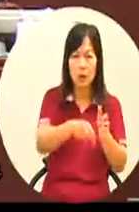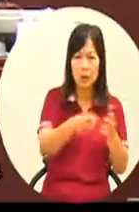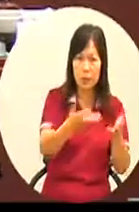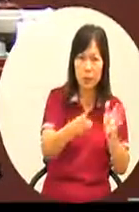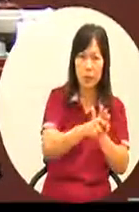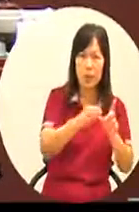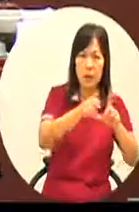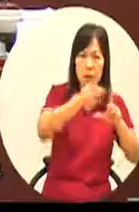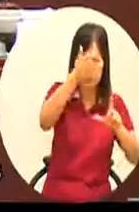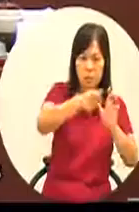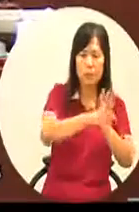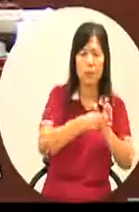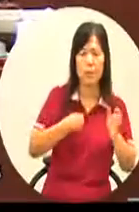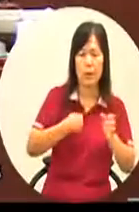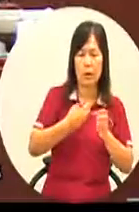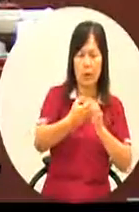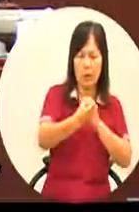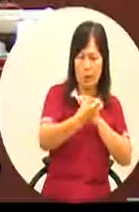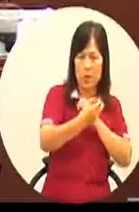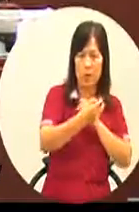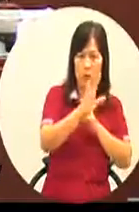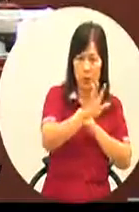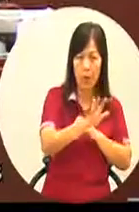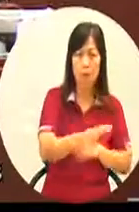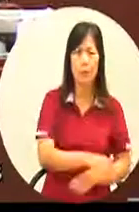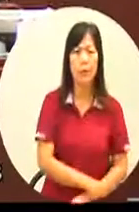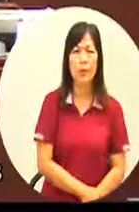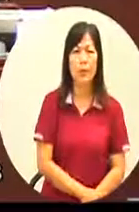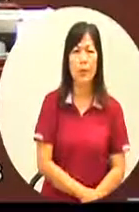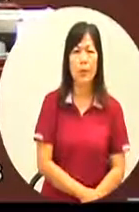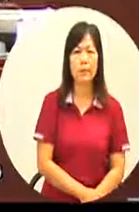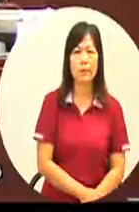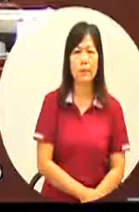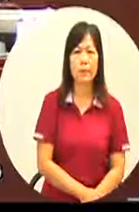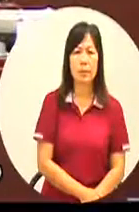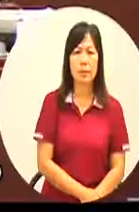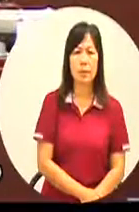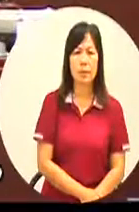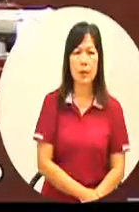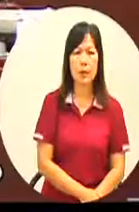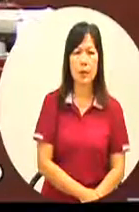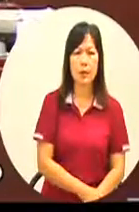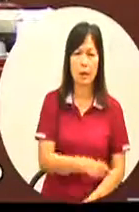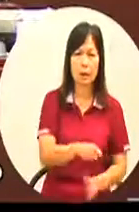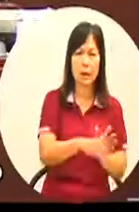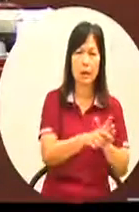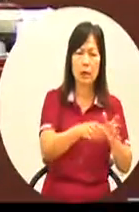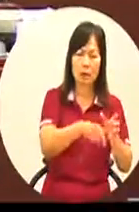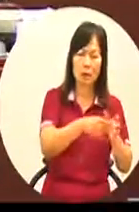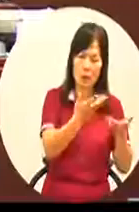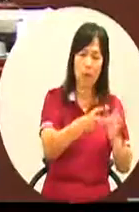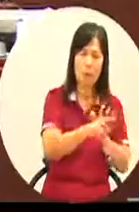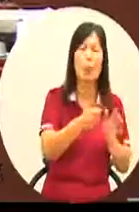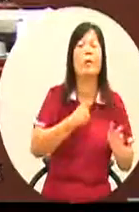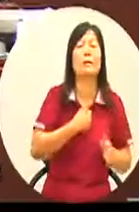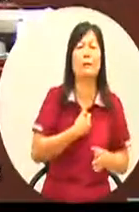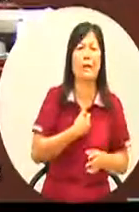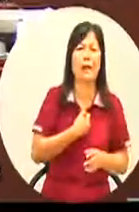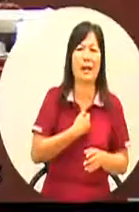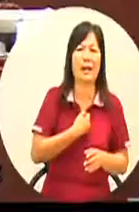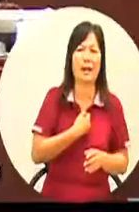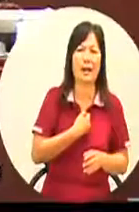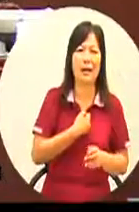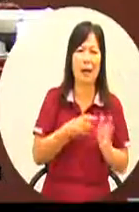长有和我做过这方面的这个讨论啦吼， 通水塘的代志，我知影，但是我唔知通水塘